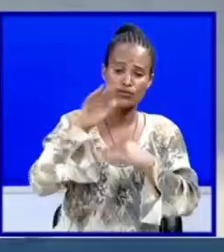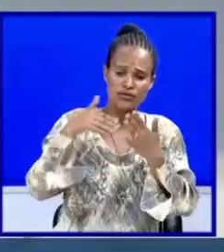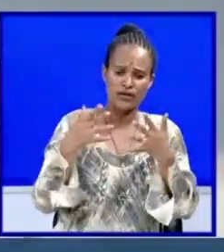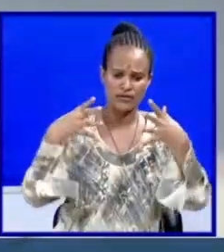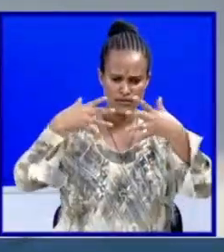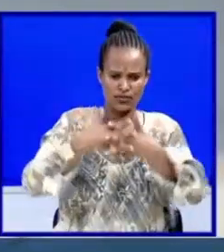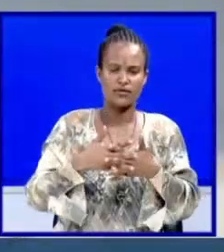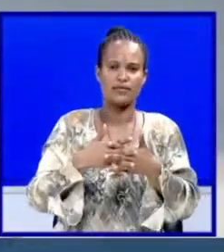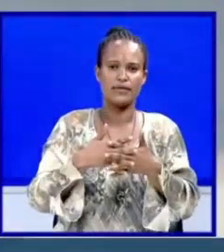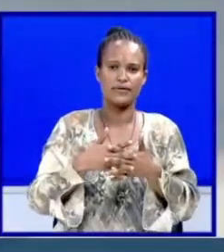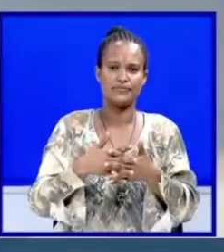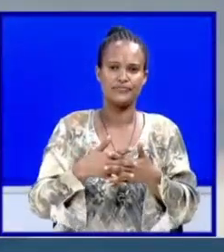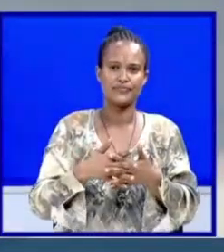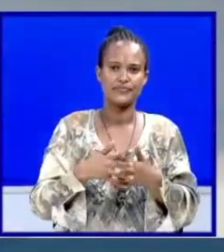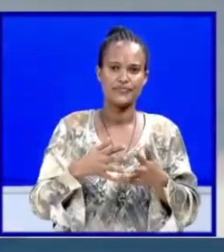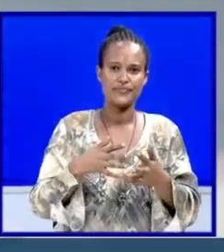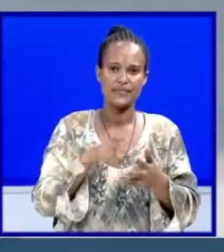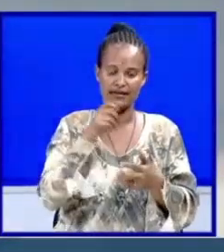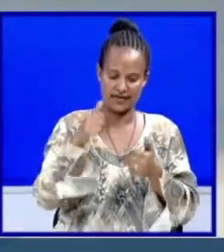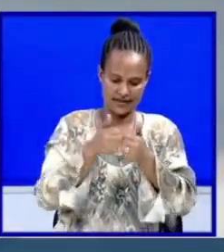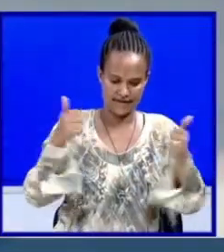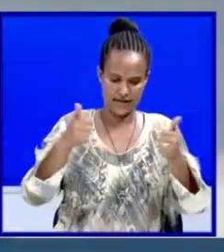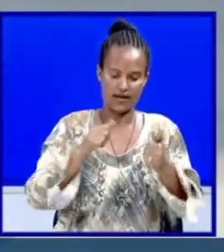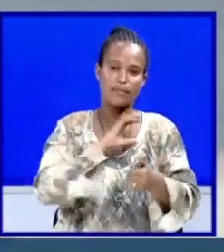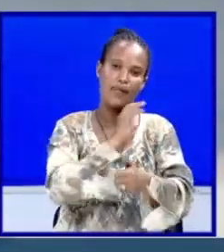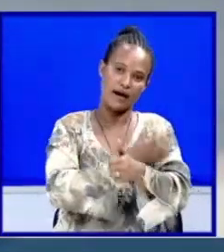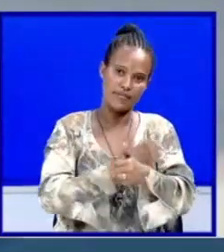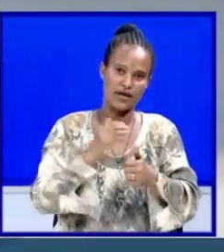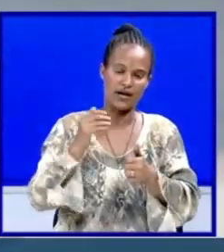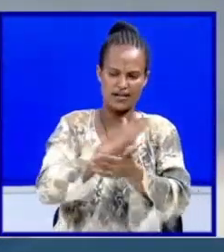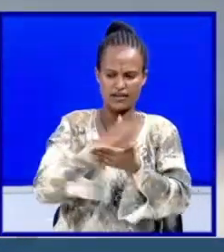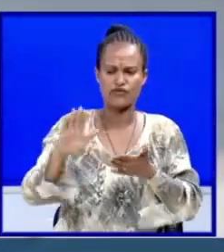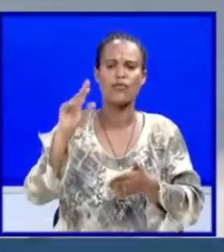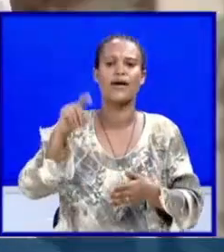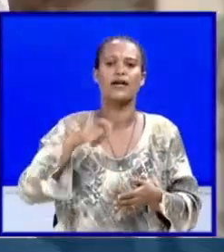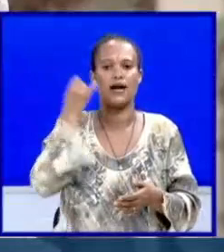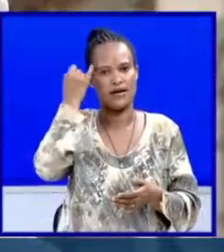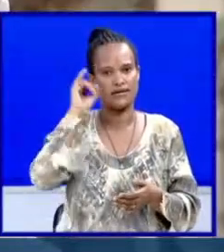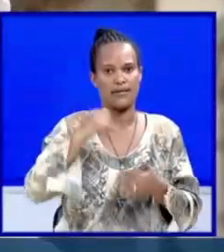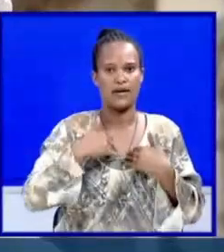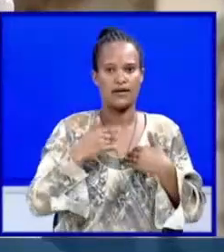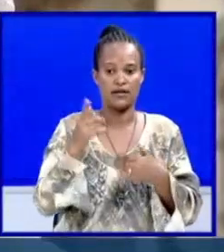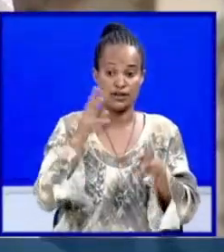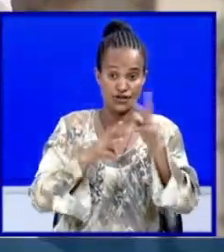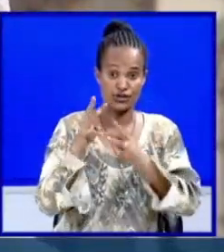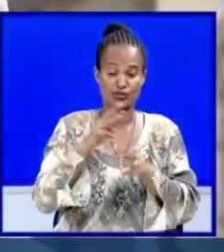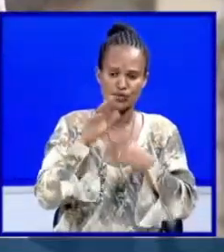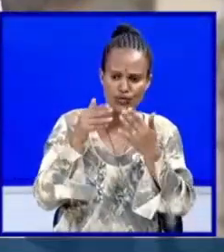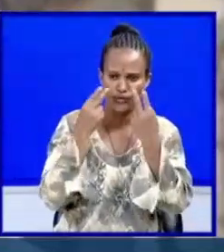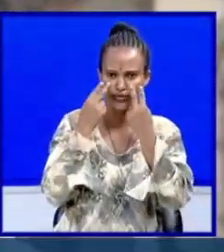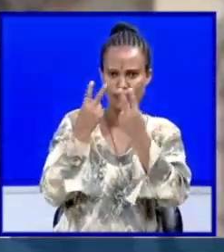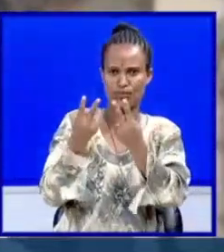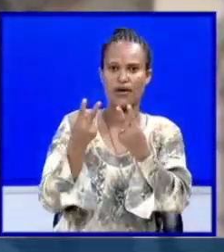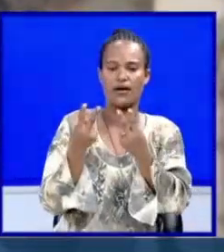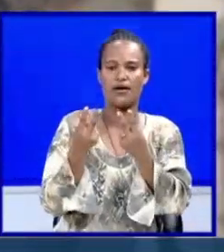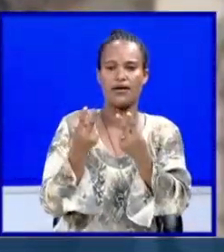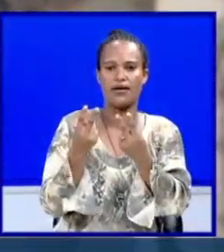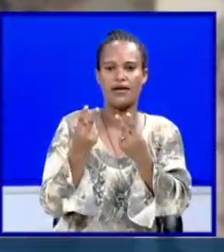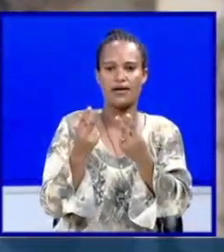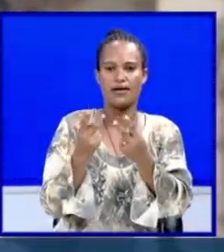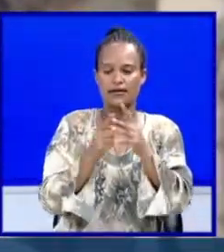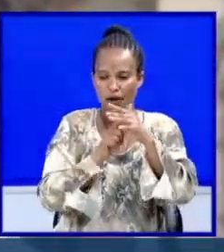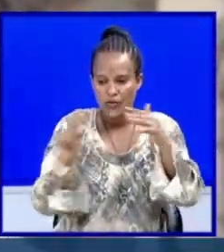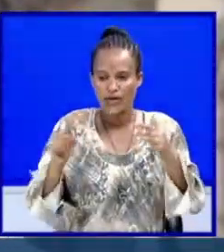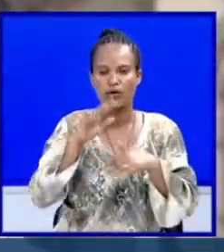ተወዲብና መዋርጭ ኻረይ እንተዘይፈለየና ብብዓቕምና ተወዲብና ክነጥፎ ኣለና ዝብል ሓሳብ እዩ ዘለና እታ ፀገም እታ ሽግር ኩሉ ይርእዋ ተሃዳም ጉያ